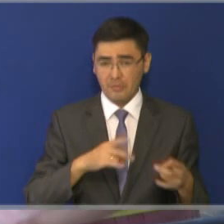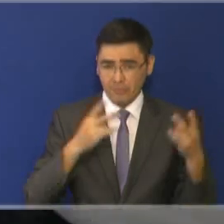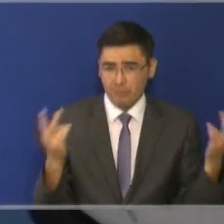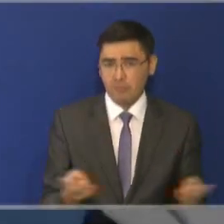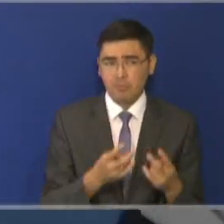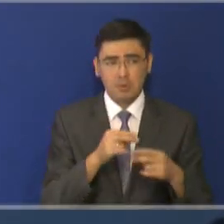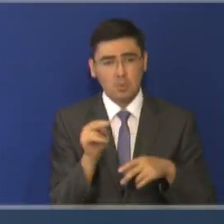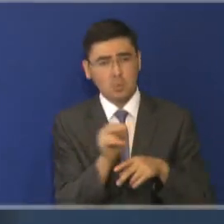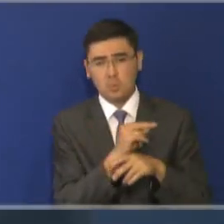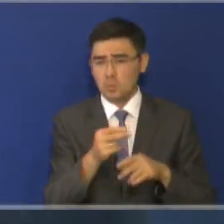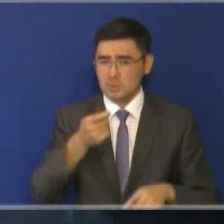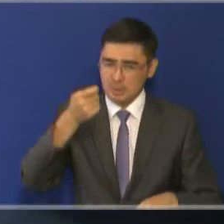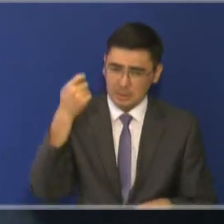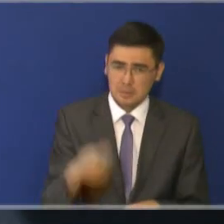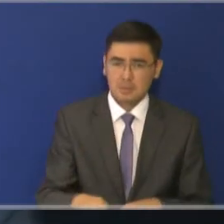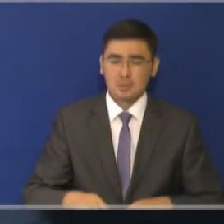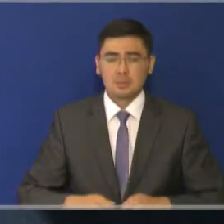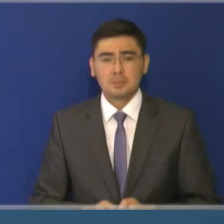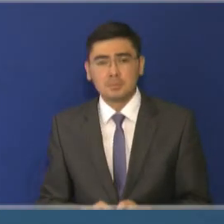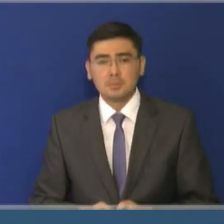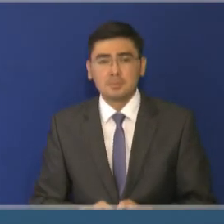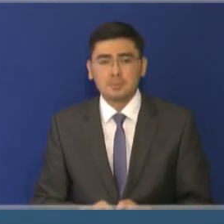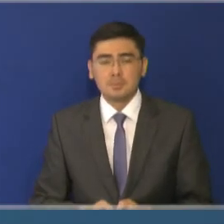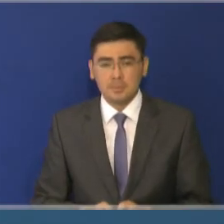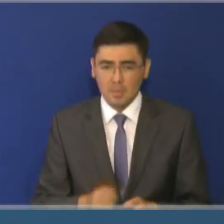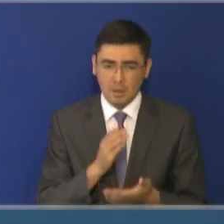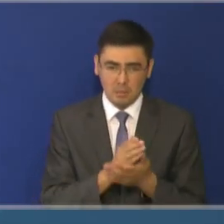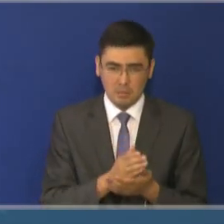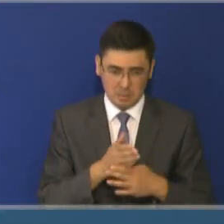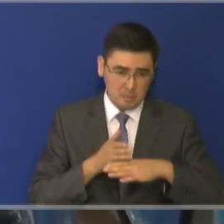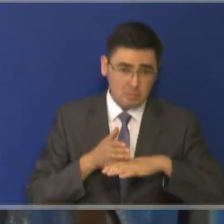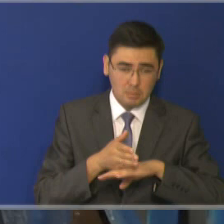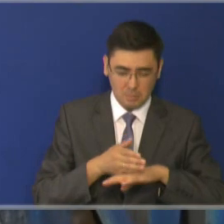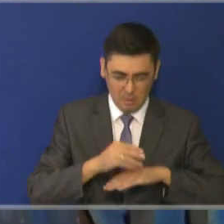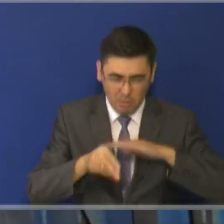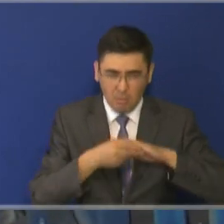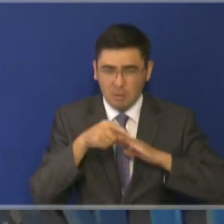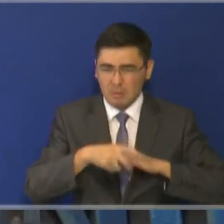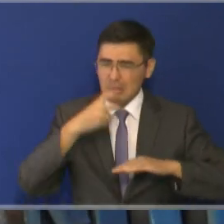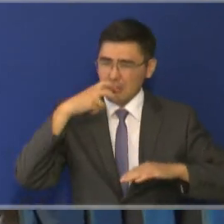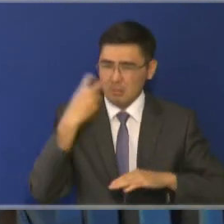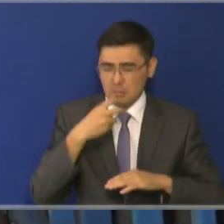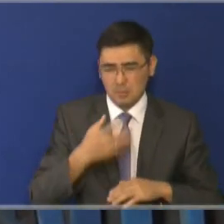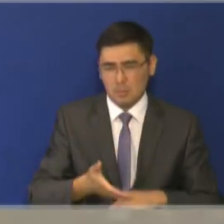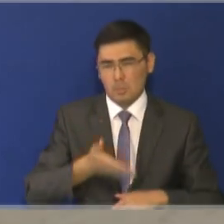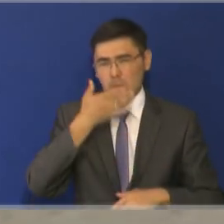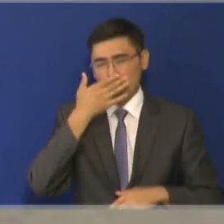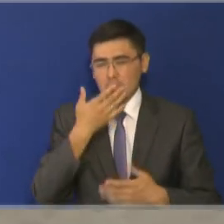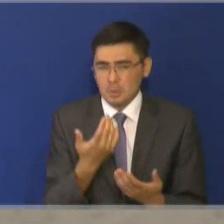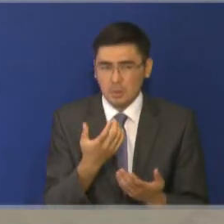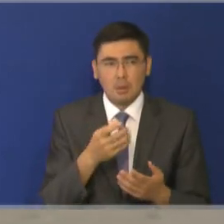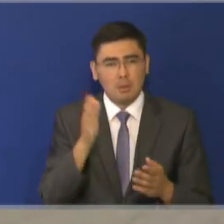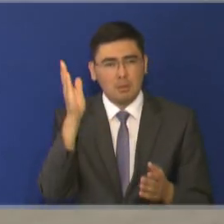жатыр. Тұрғын үйдің кіреберісінде кәрізден шыққан өткір иіс мұрынды жарады. Қабырғалар көгеріп, сылақтары түсіп жатыр. Үй алдындағы